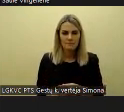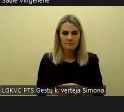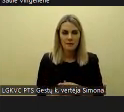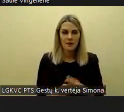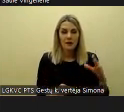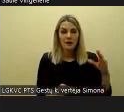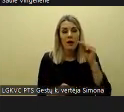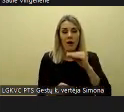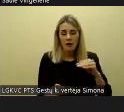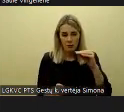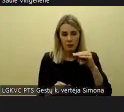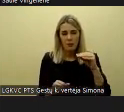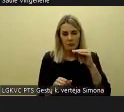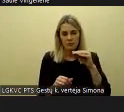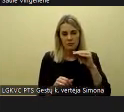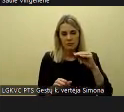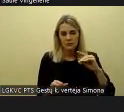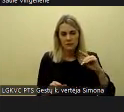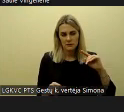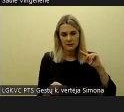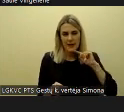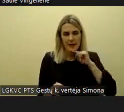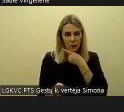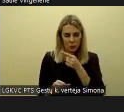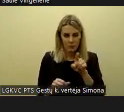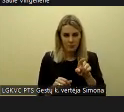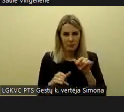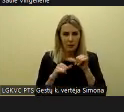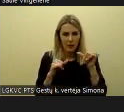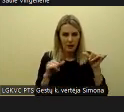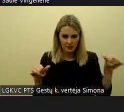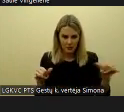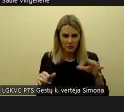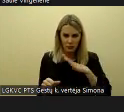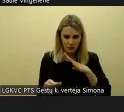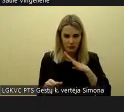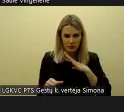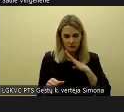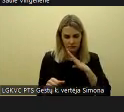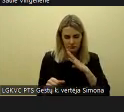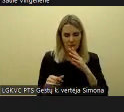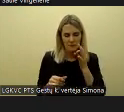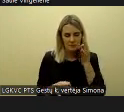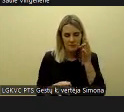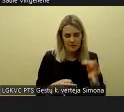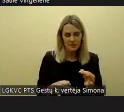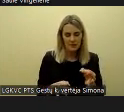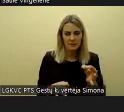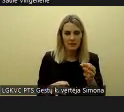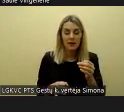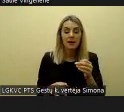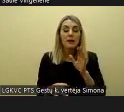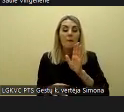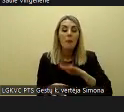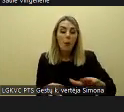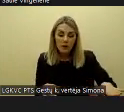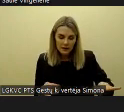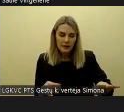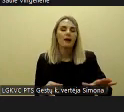ekonomikos plėtros bendradarbiavimo organizacijos gairėse, kad mokiniai turėtų mokytis dabar jau